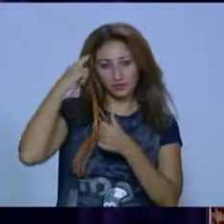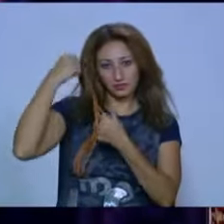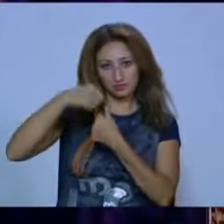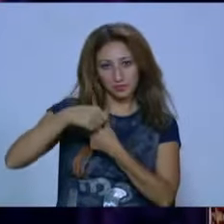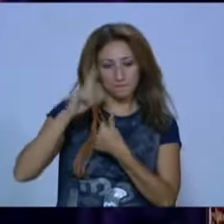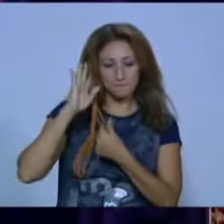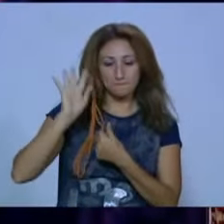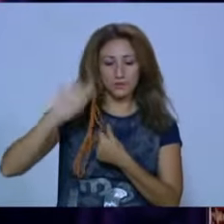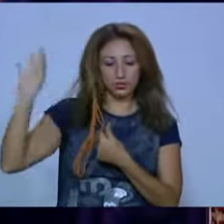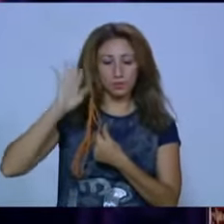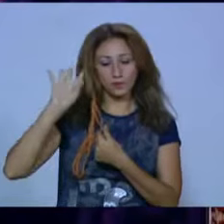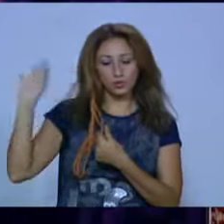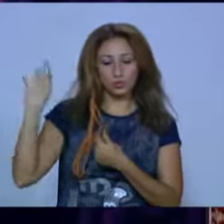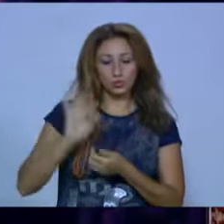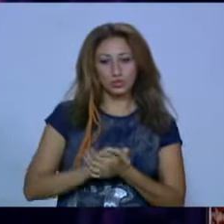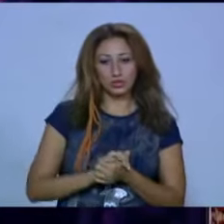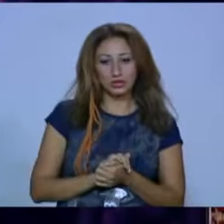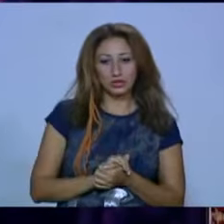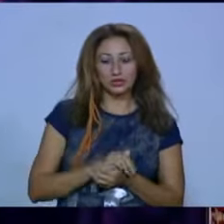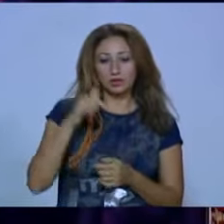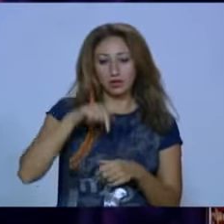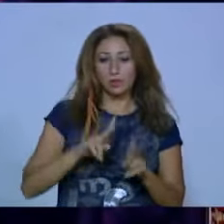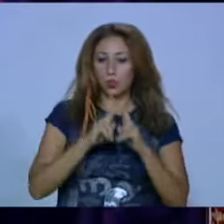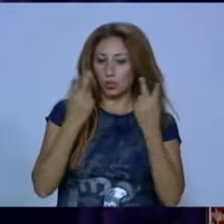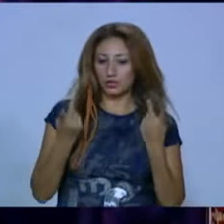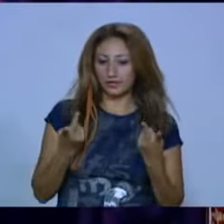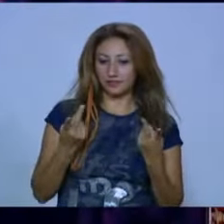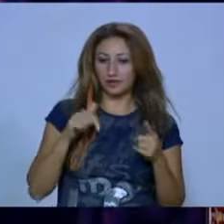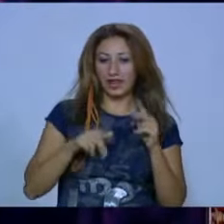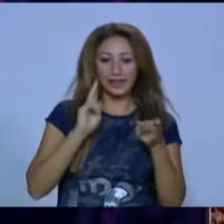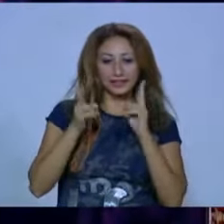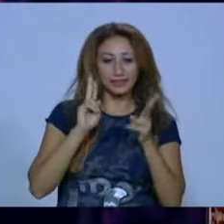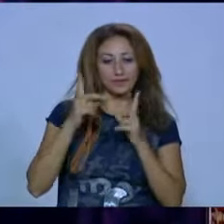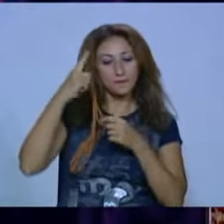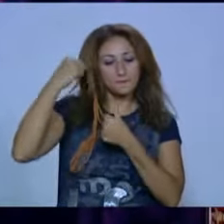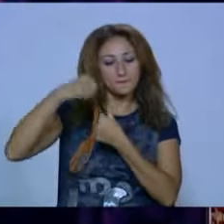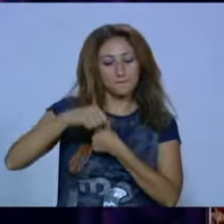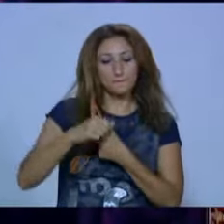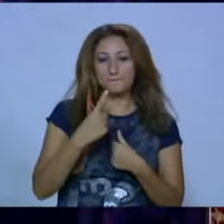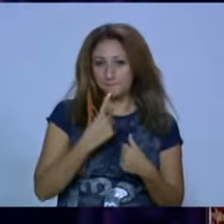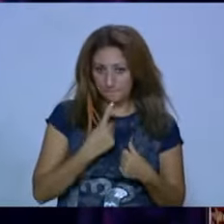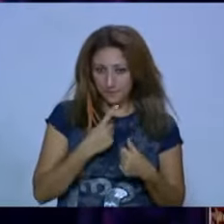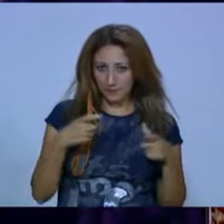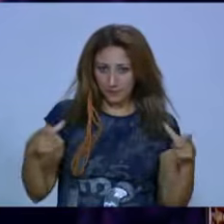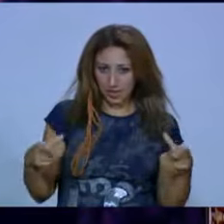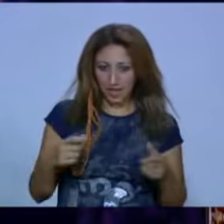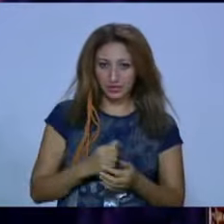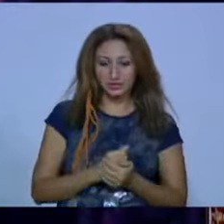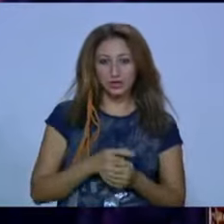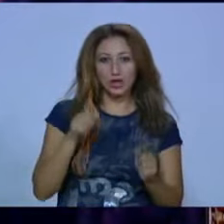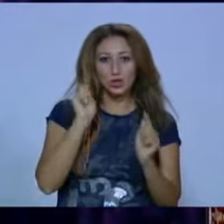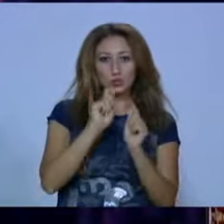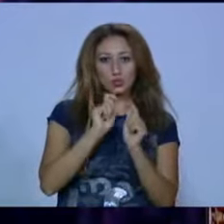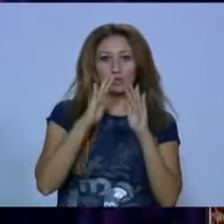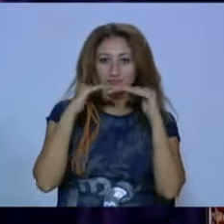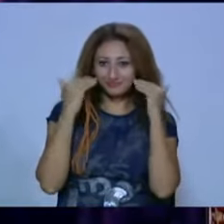شهير عن عالمنا النهاردة احنا مختلفين، هنحتفل بذكرى ميلاد واحد من ابرز صناع